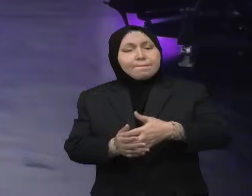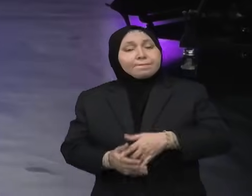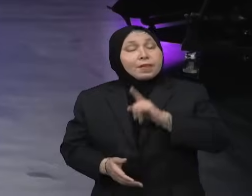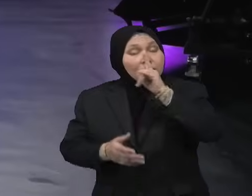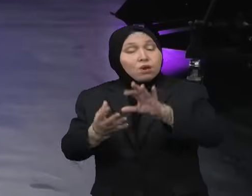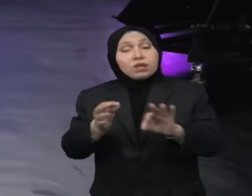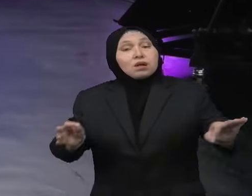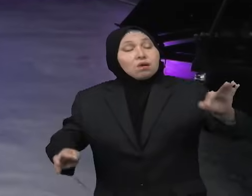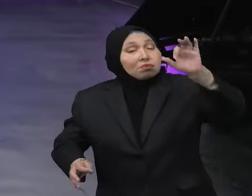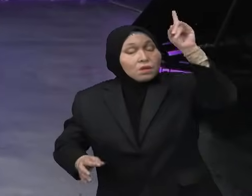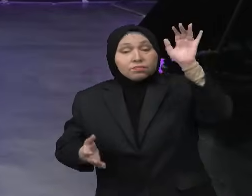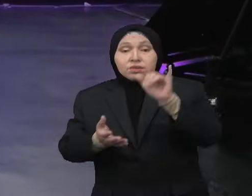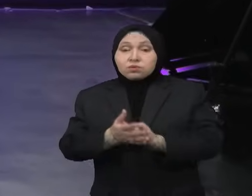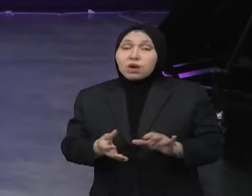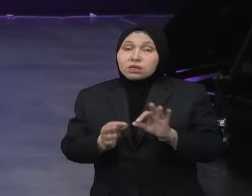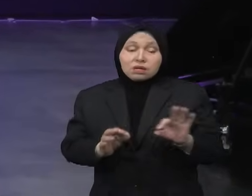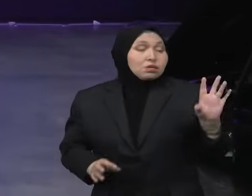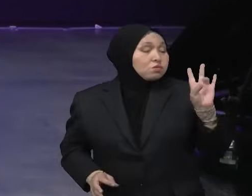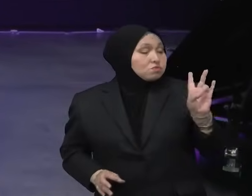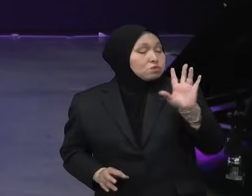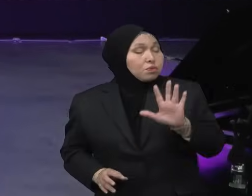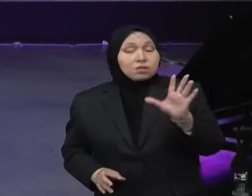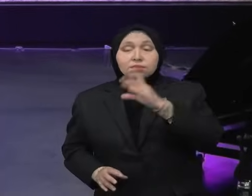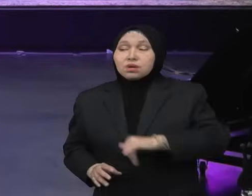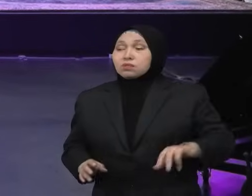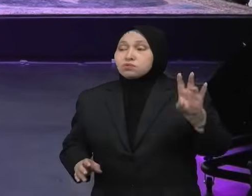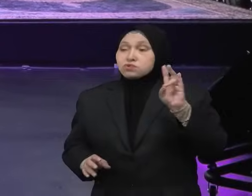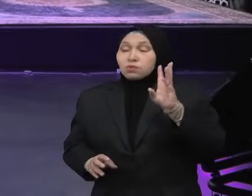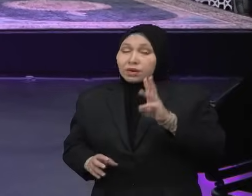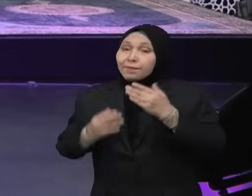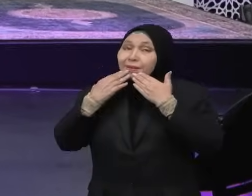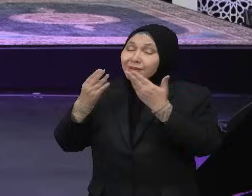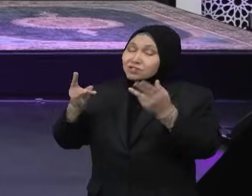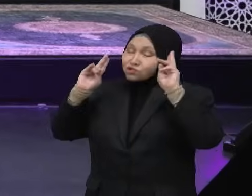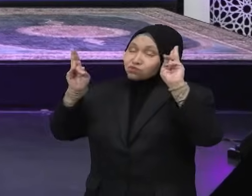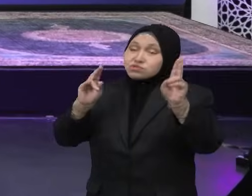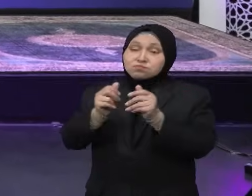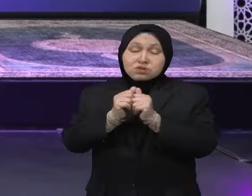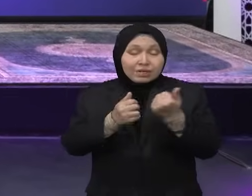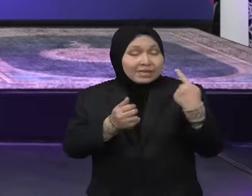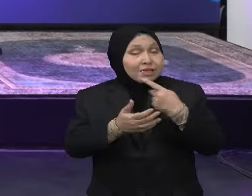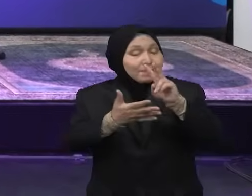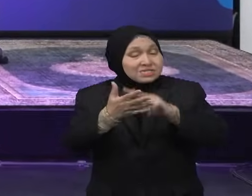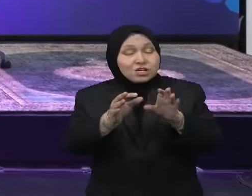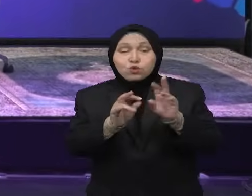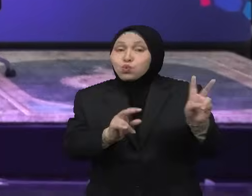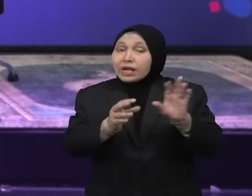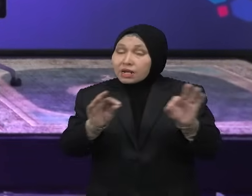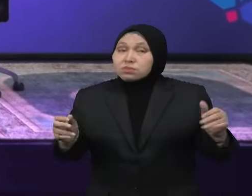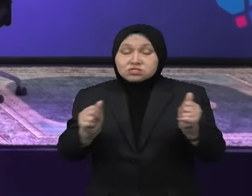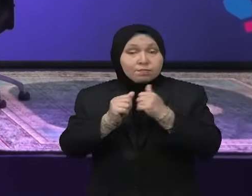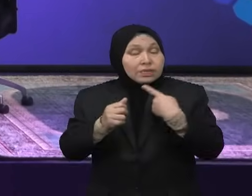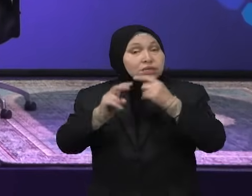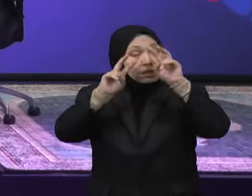Surah Al-Azim itulah bacaan daripada ayat yang ke-75 dan 76. Terima kasih Ustaz. Ya, sama-sama kita membaca dua ayat ini untuk sama-sama kita